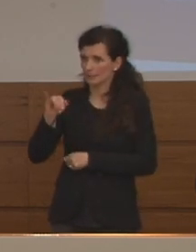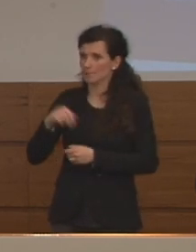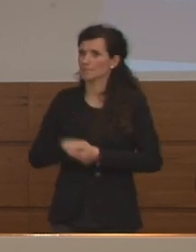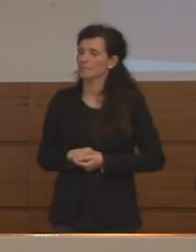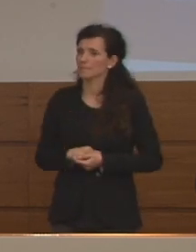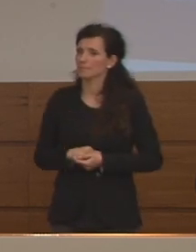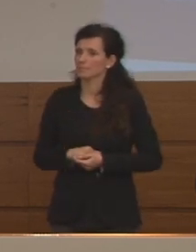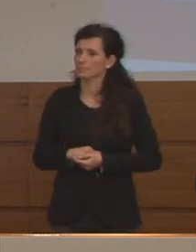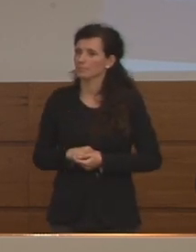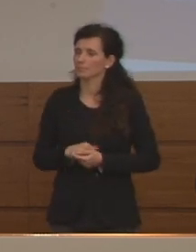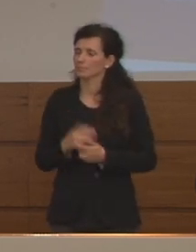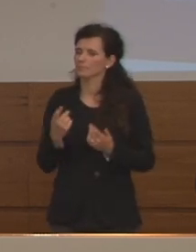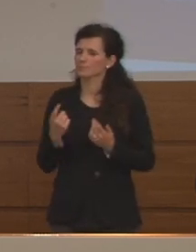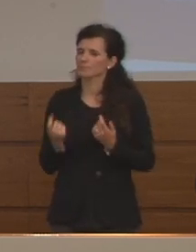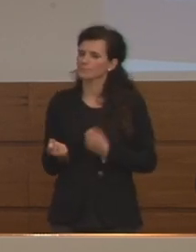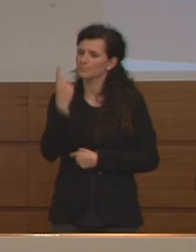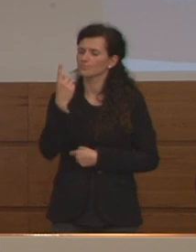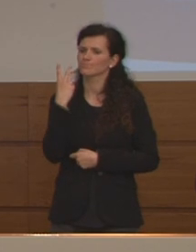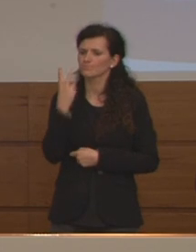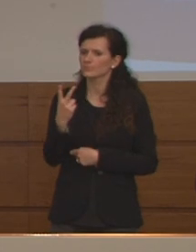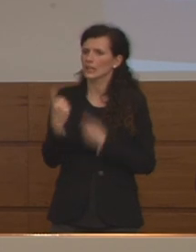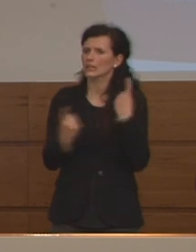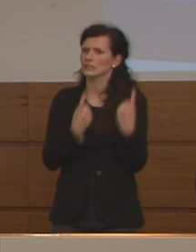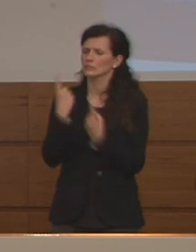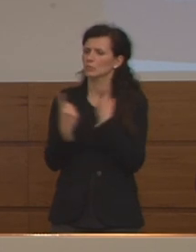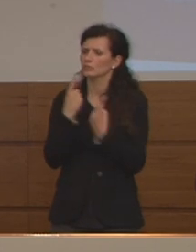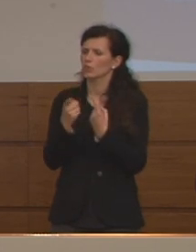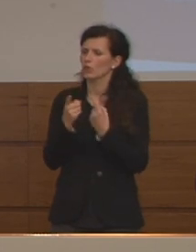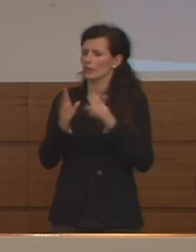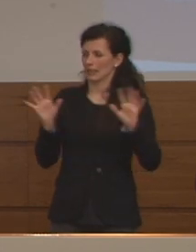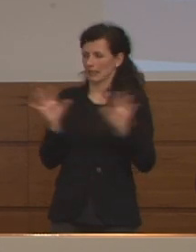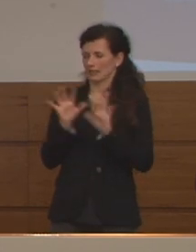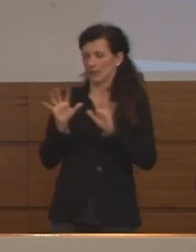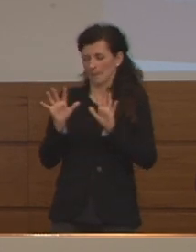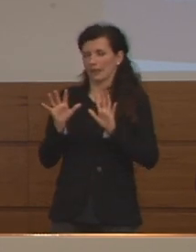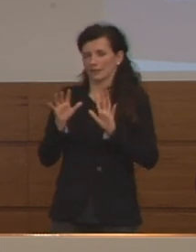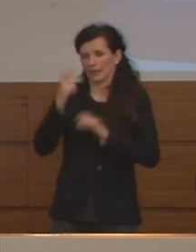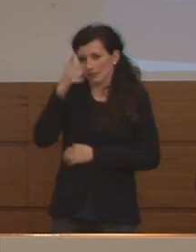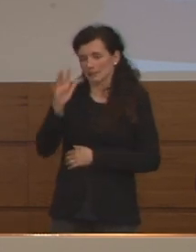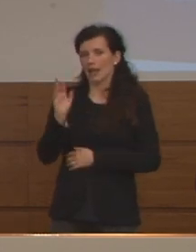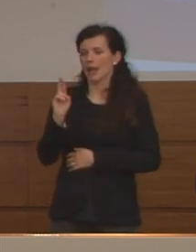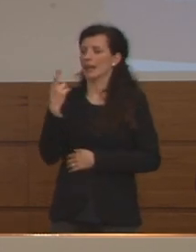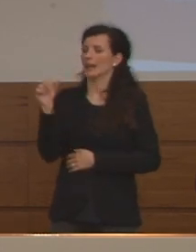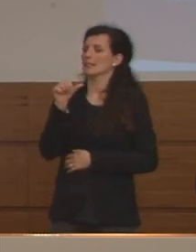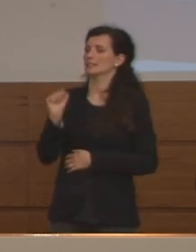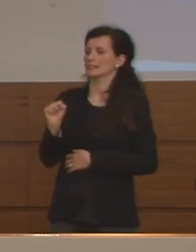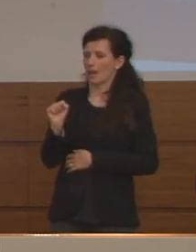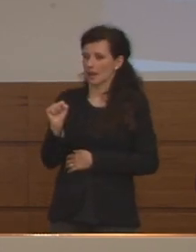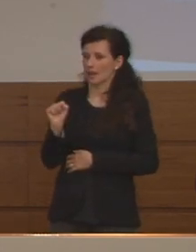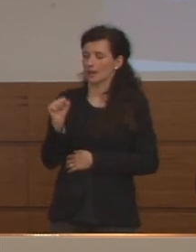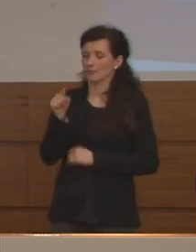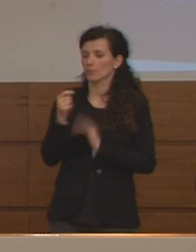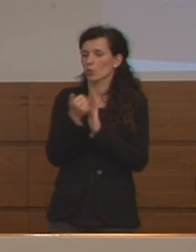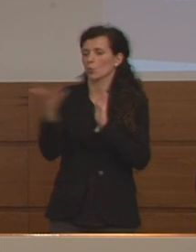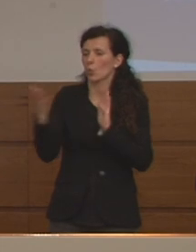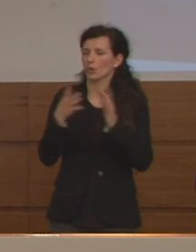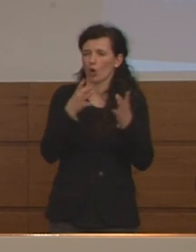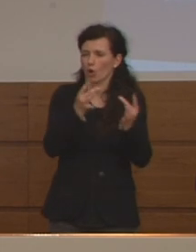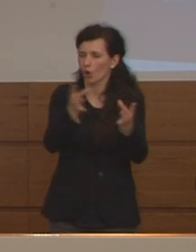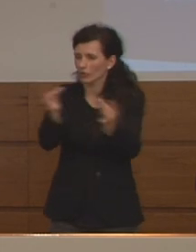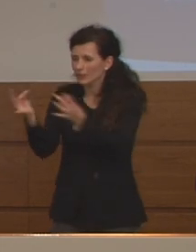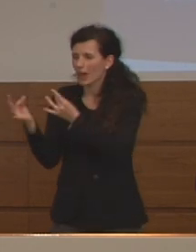giorni insomma emersa questa situazione drammatica delle rsa non solo per quanto riguarda il numero dei contagi ma